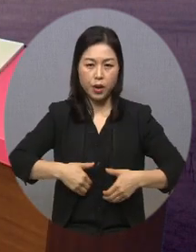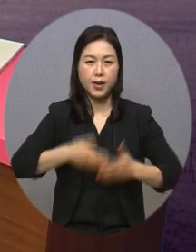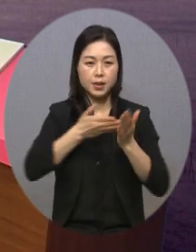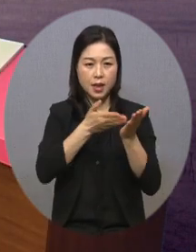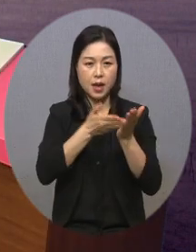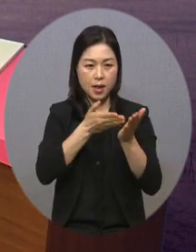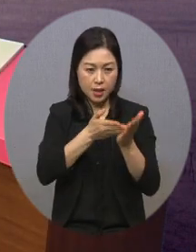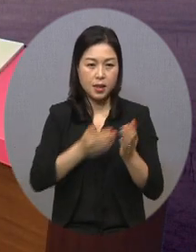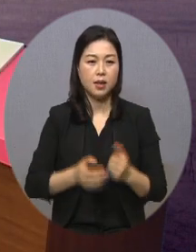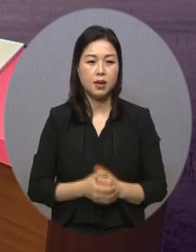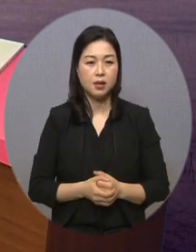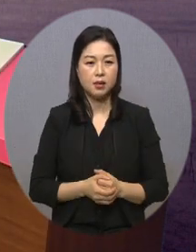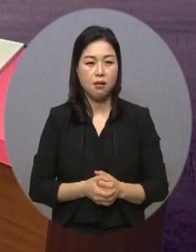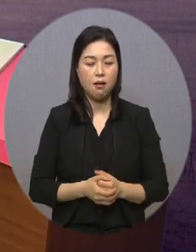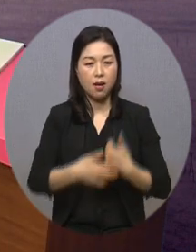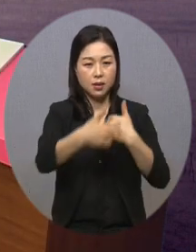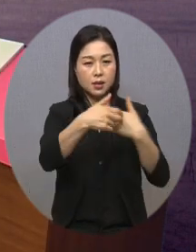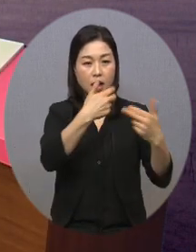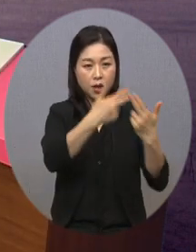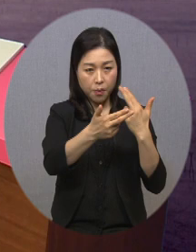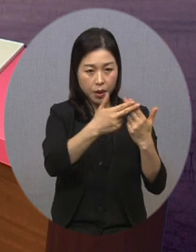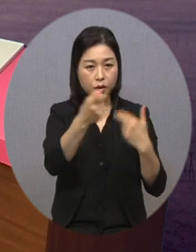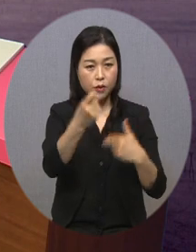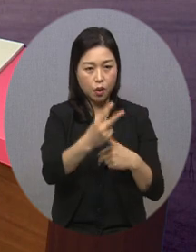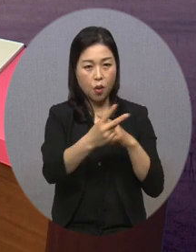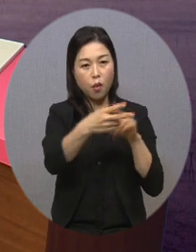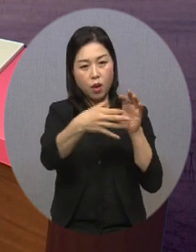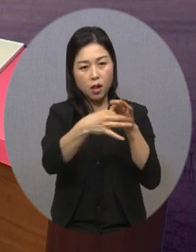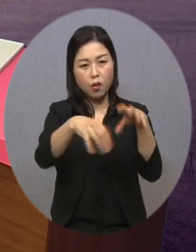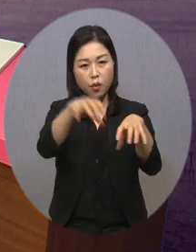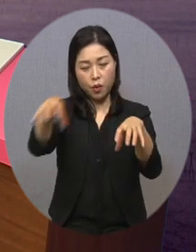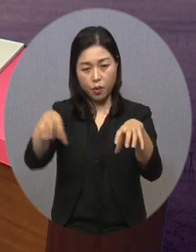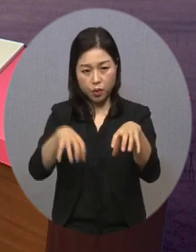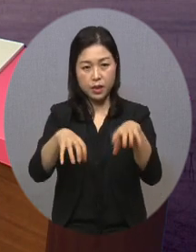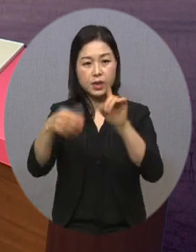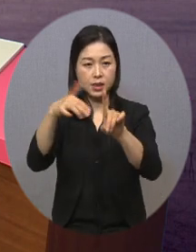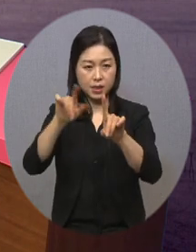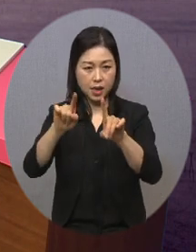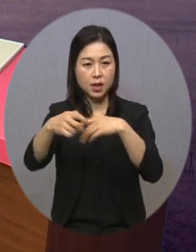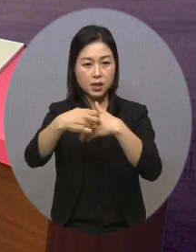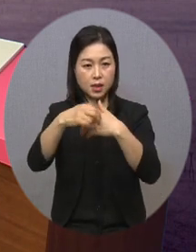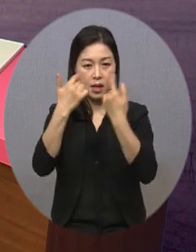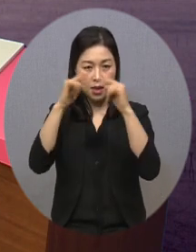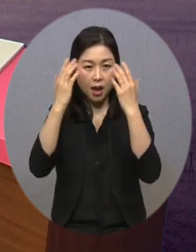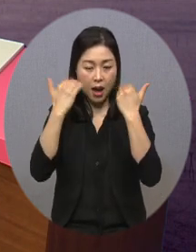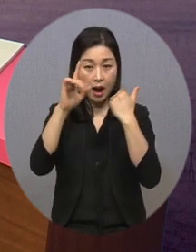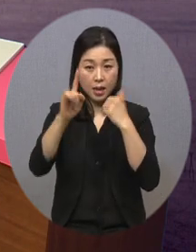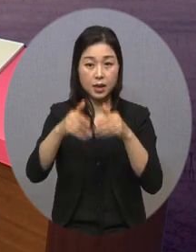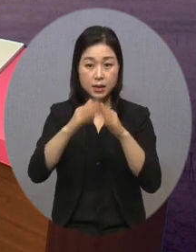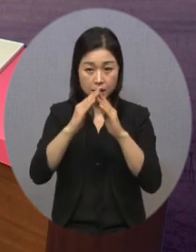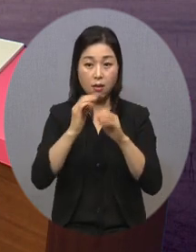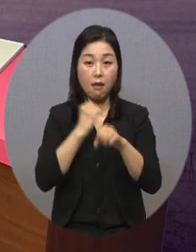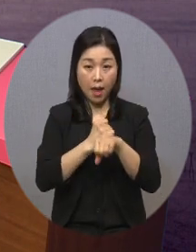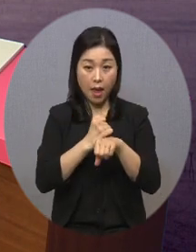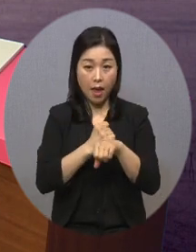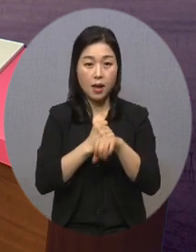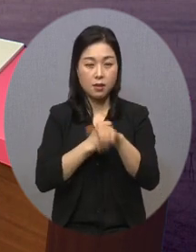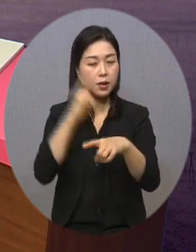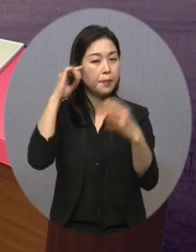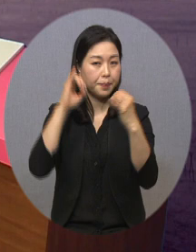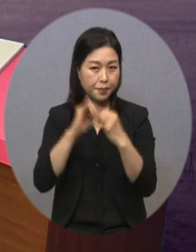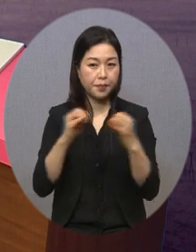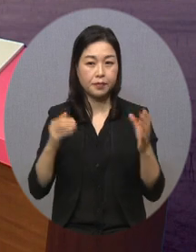사실은 의사협회를 비롯해서 유관기관과 1차적으로 의과대학 한 개를 신설하는 것까지는